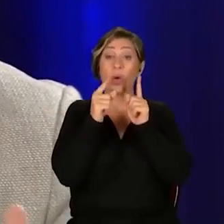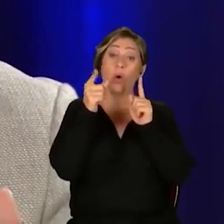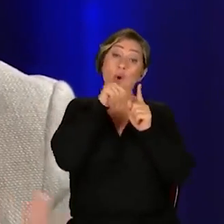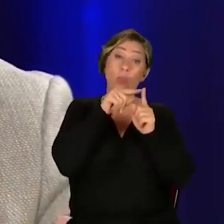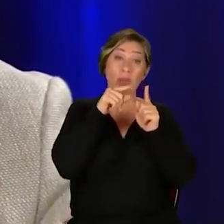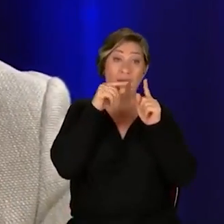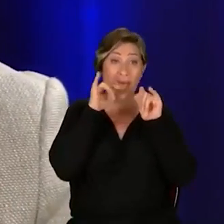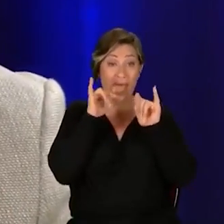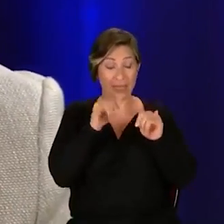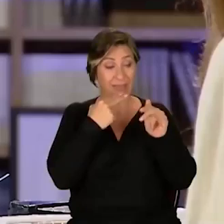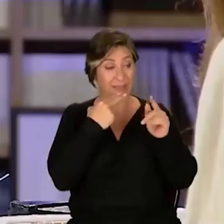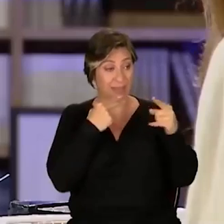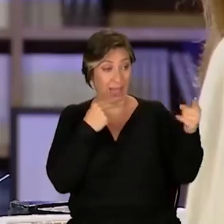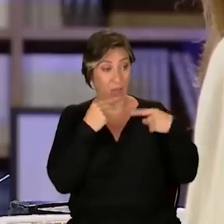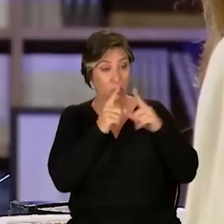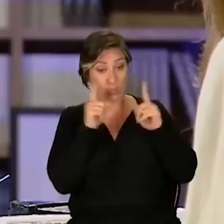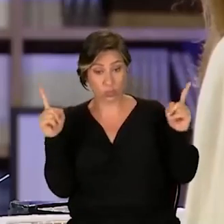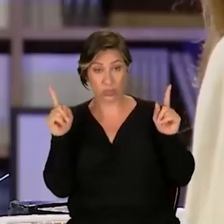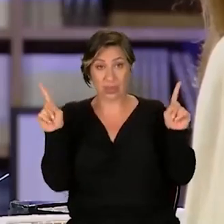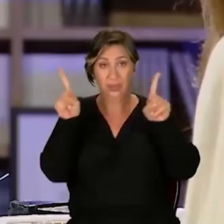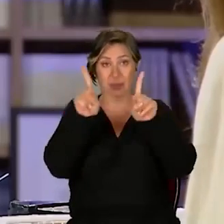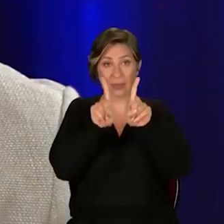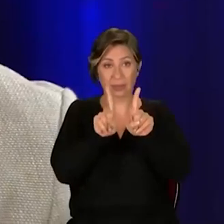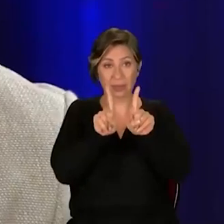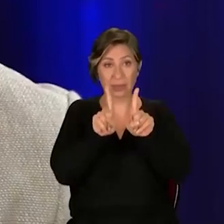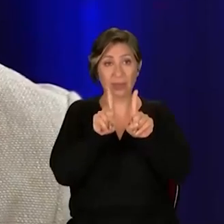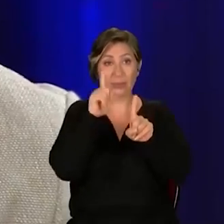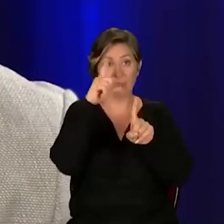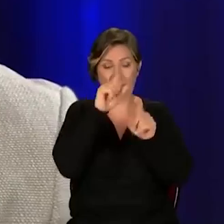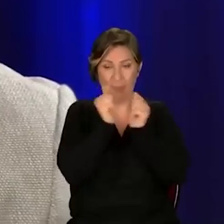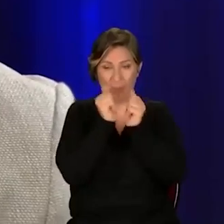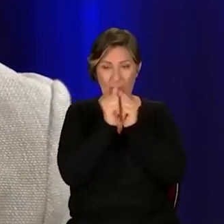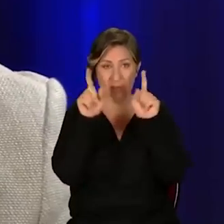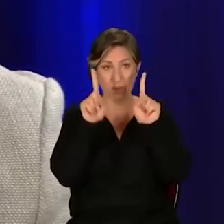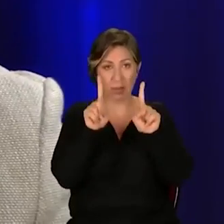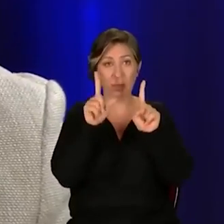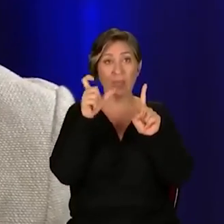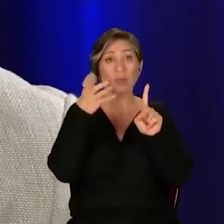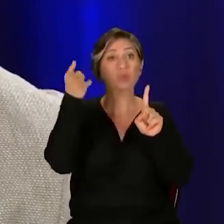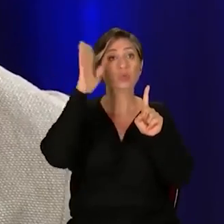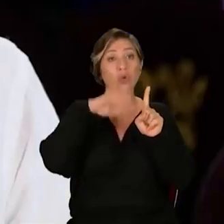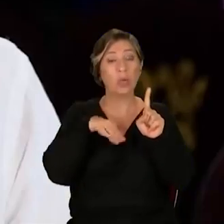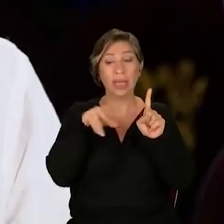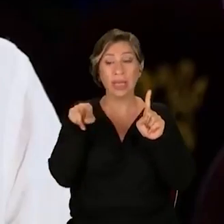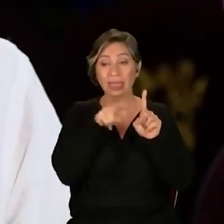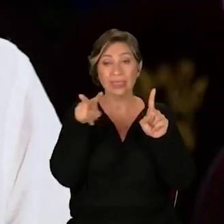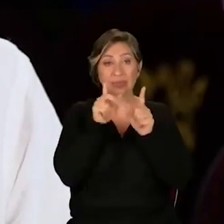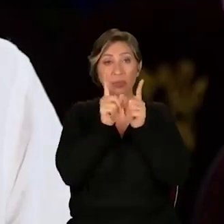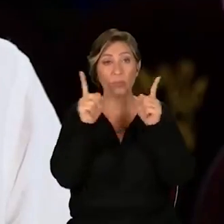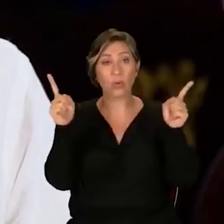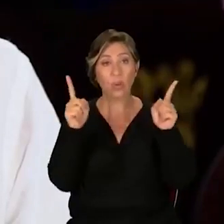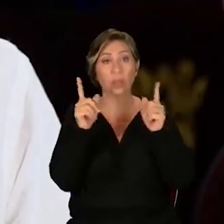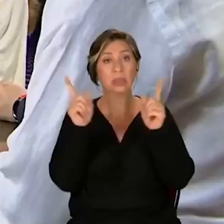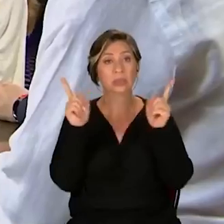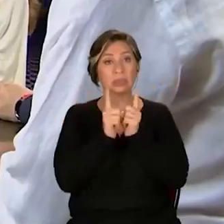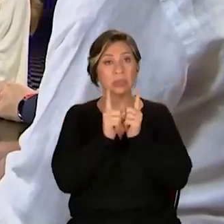yani aynı normal olan kadınları yan yana koyduğu zaman bir ay koydu. Bir ay sonunda bunların telomer boyunun da öbürleri